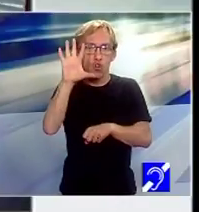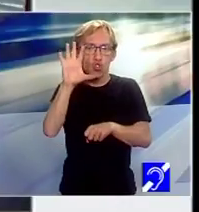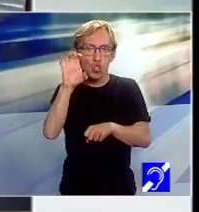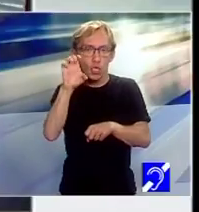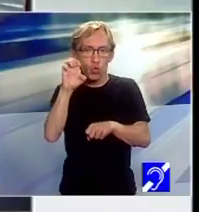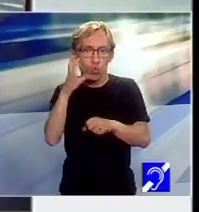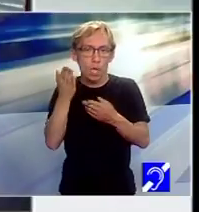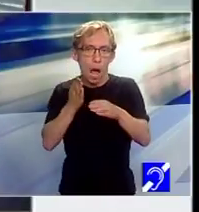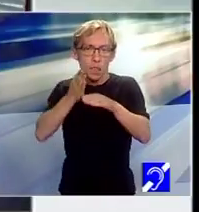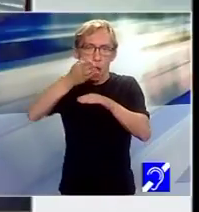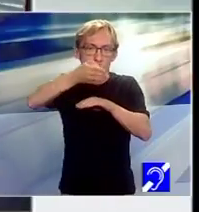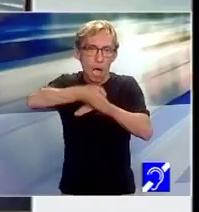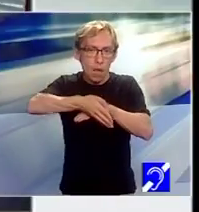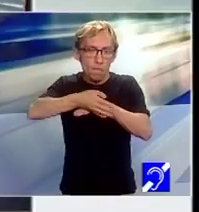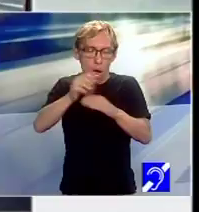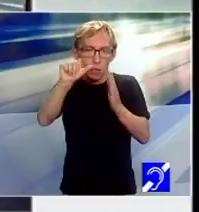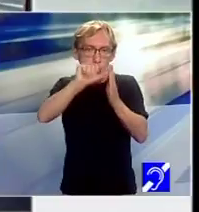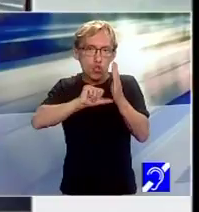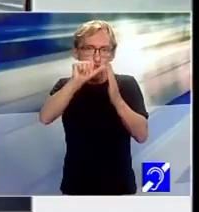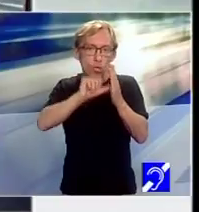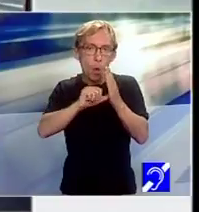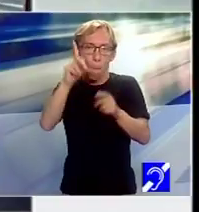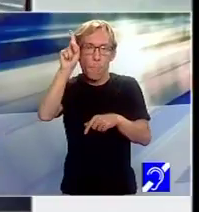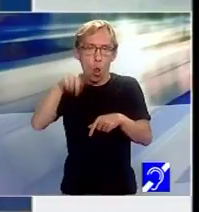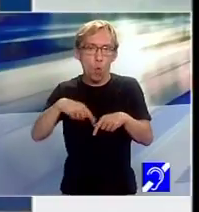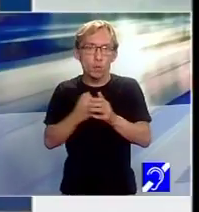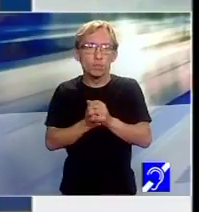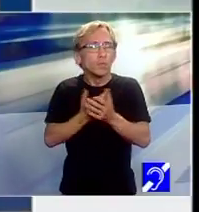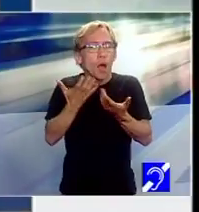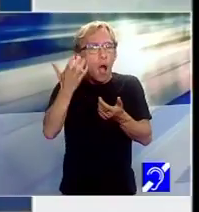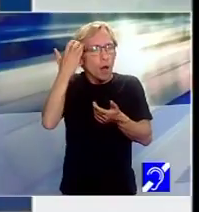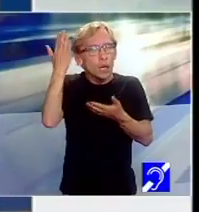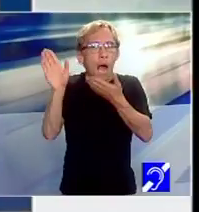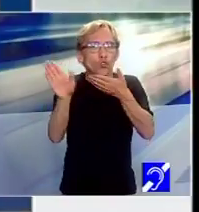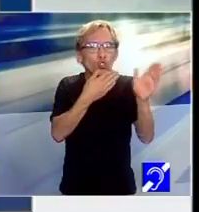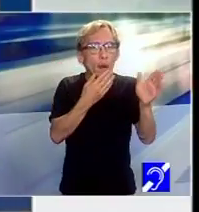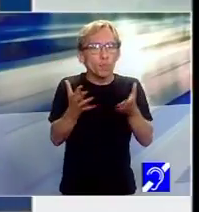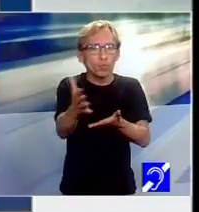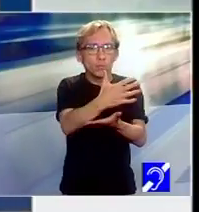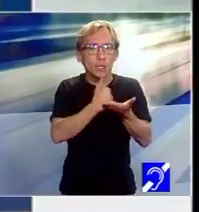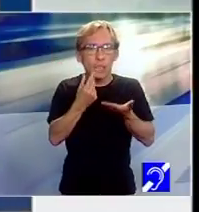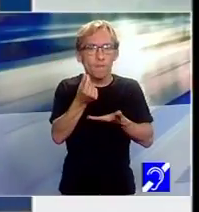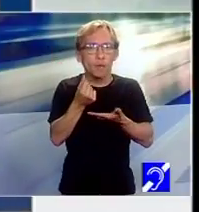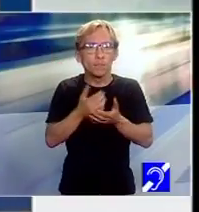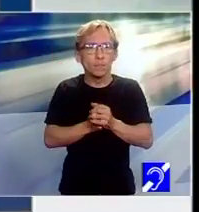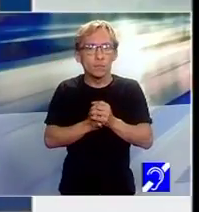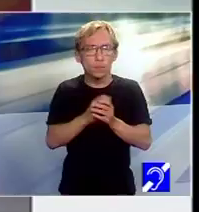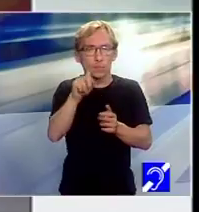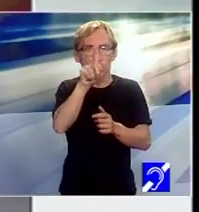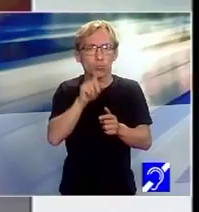intervenții chirurgicale lunare. Domnule Lazani, când au avut loc aceste investiții? Văd că sunt funcționale, deja sunt în circuit, cum